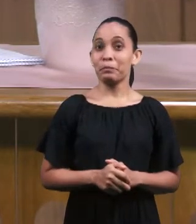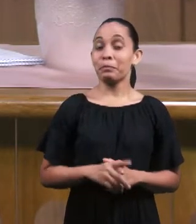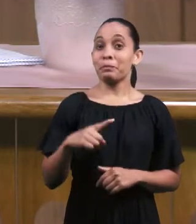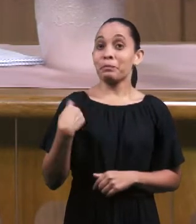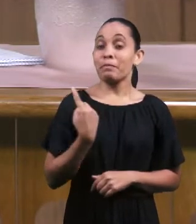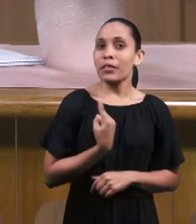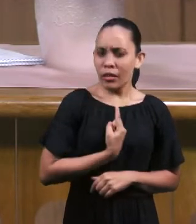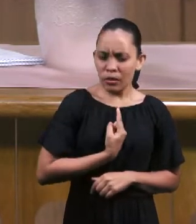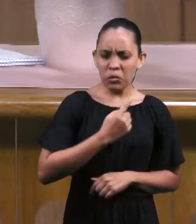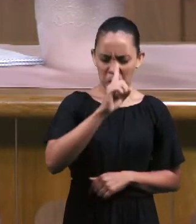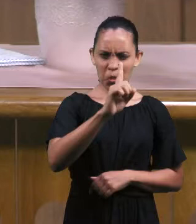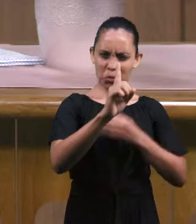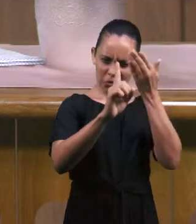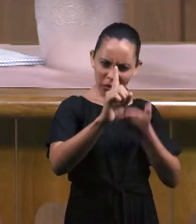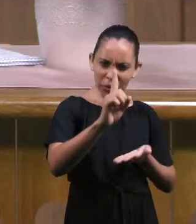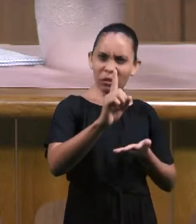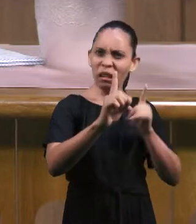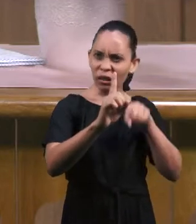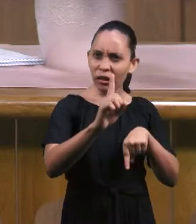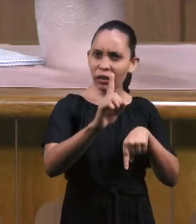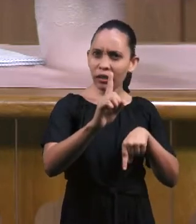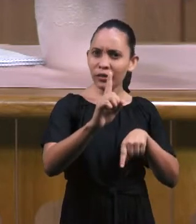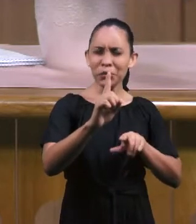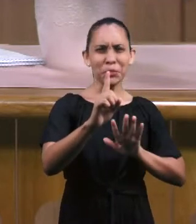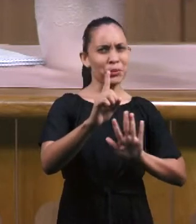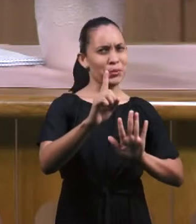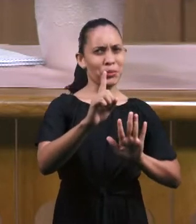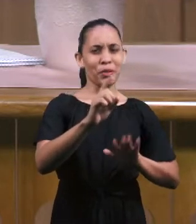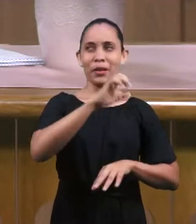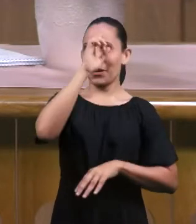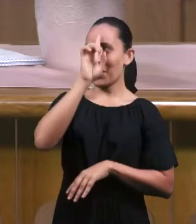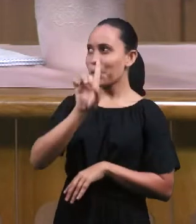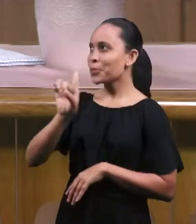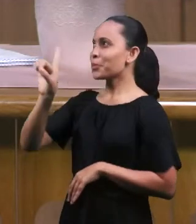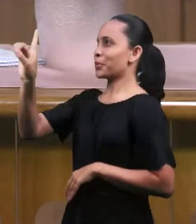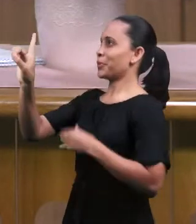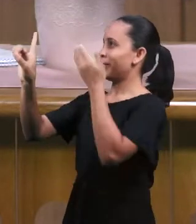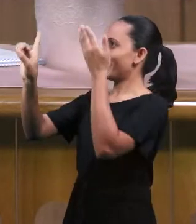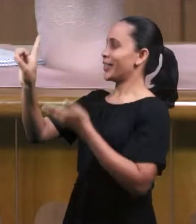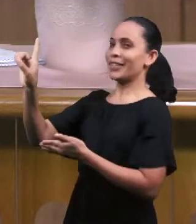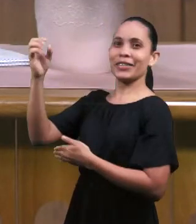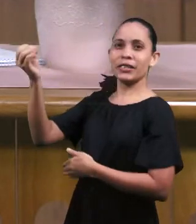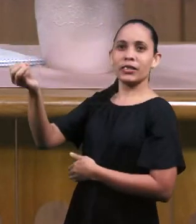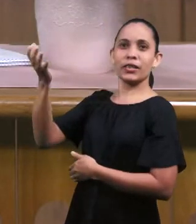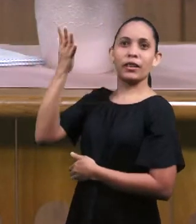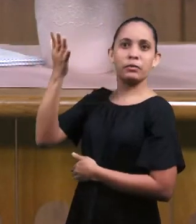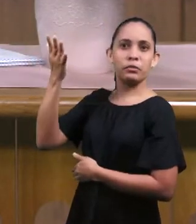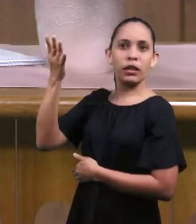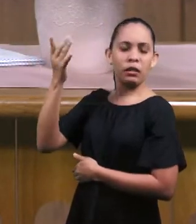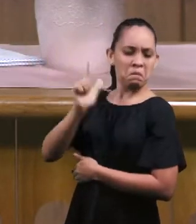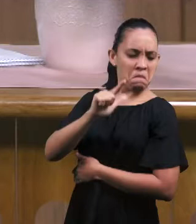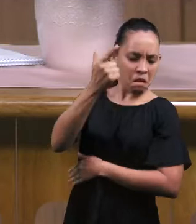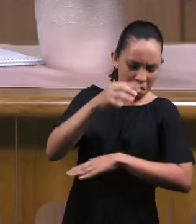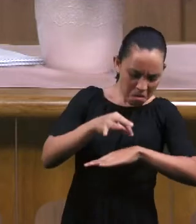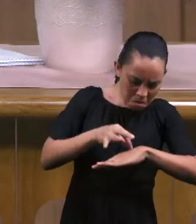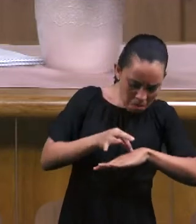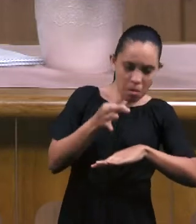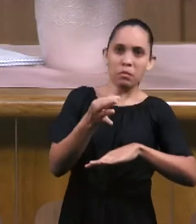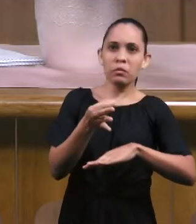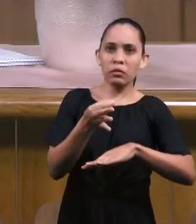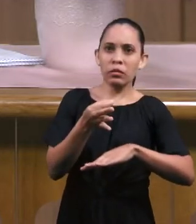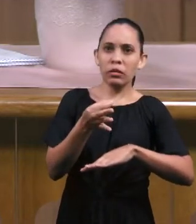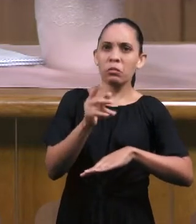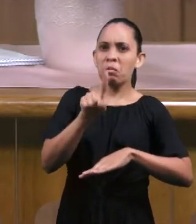Dieu, c'est celui qui se révèle à nous. Ce n'est ce n'est pas la petite abeille qui va se